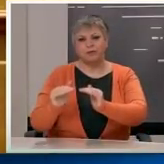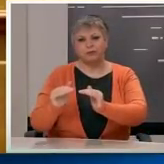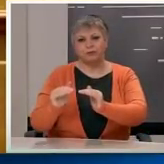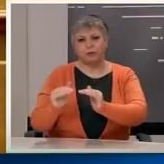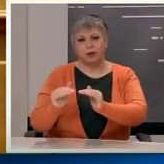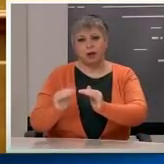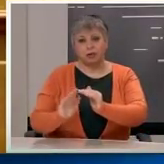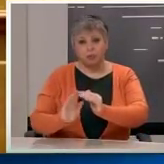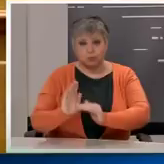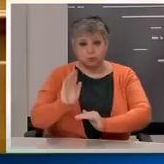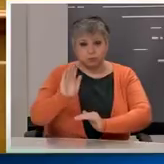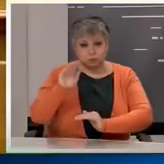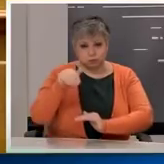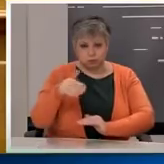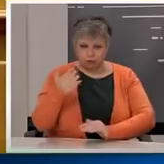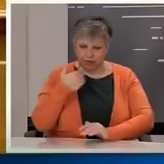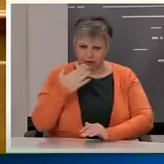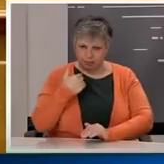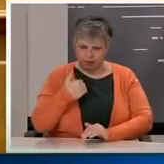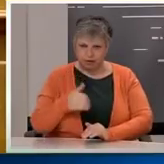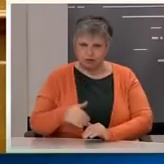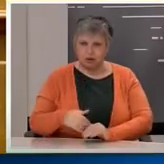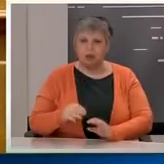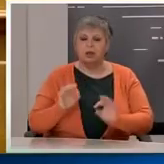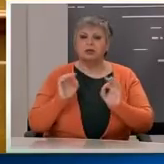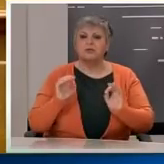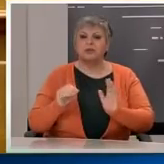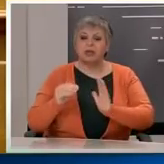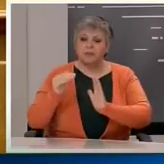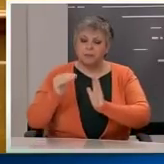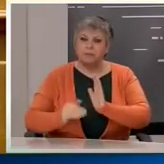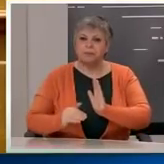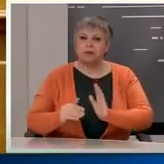Και βεβαίως δεν μπορεί να προκύψει ελάττωση